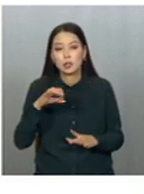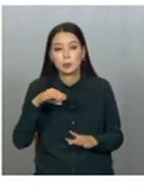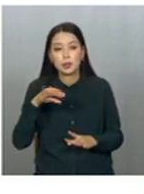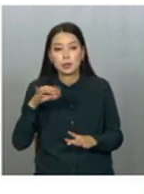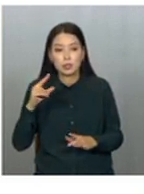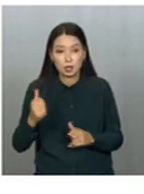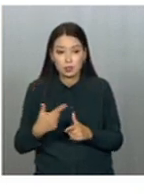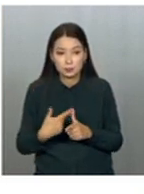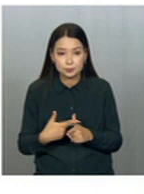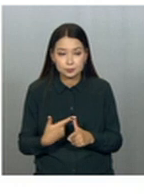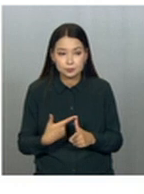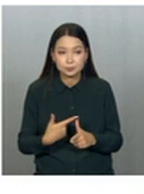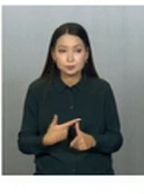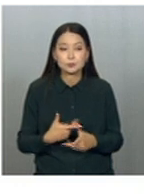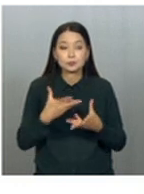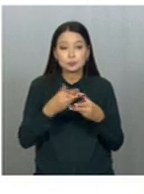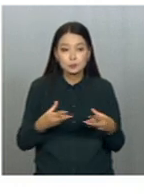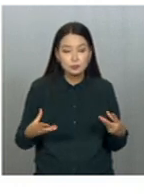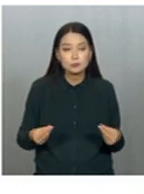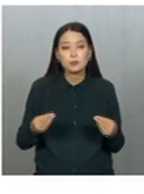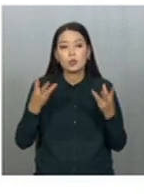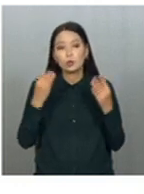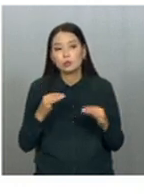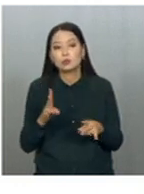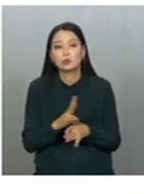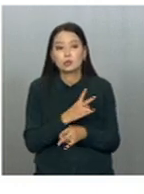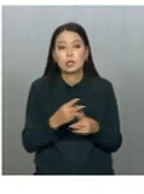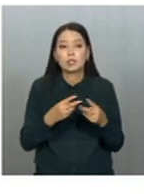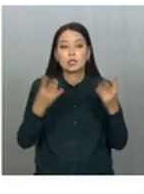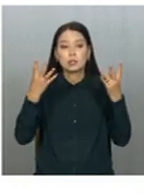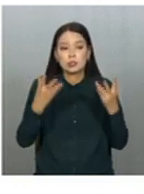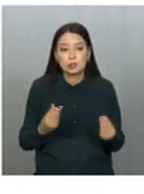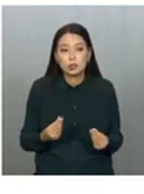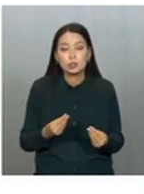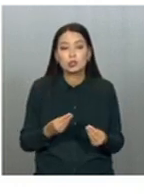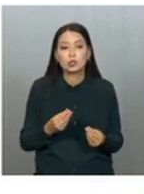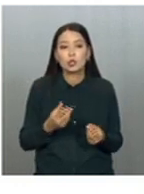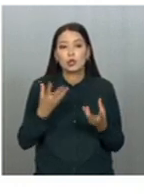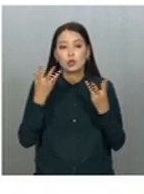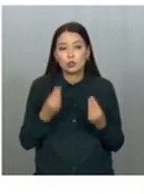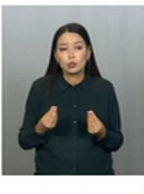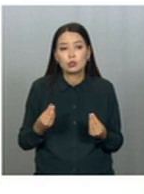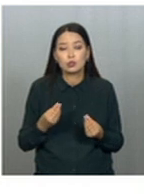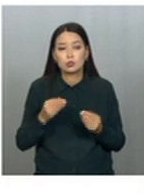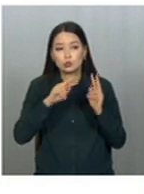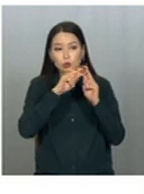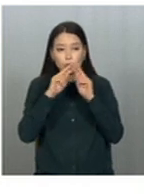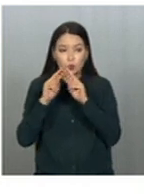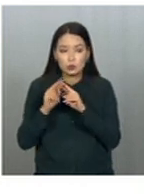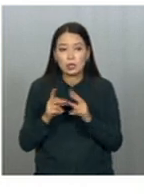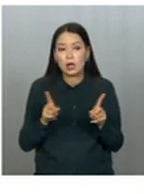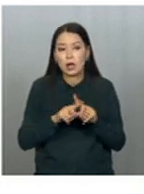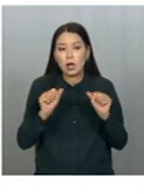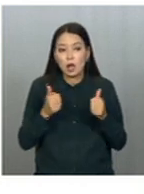атаймыз. Көктемгі күн мен түннің теңелу кезінде күн тоқты жұлдызы арқылы, ал күзгі